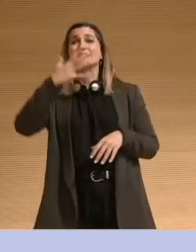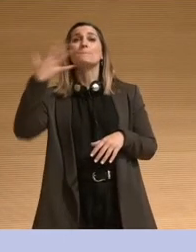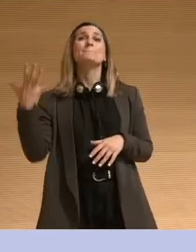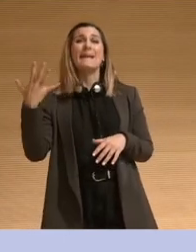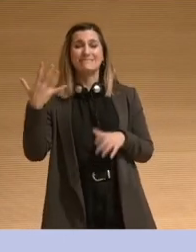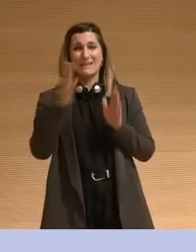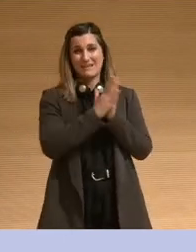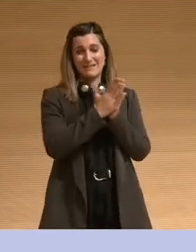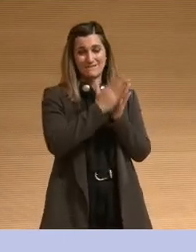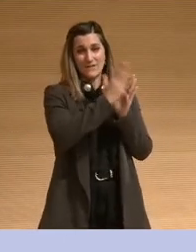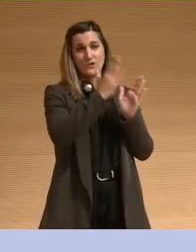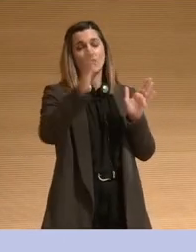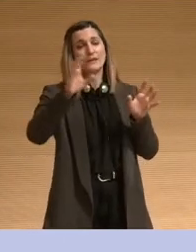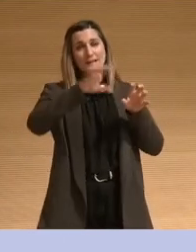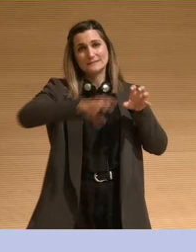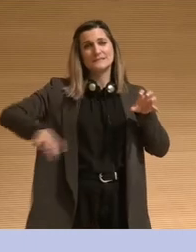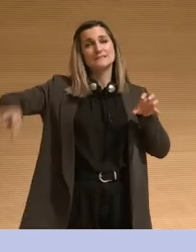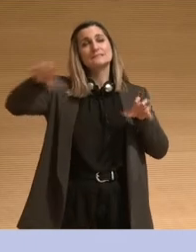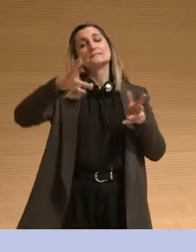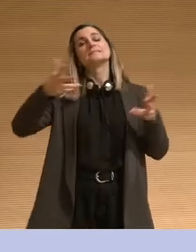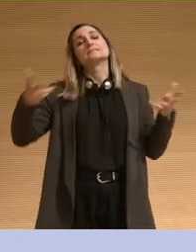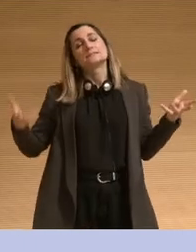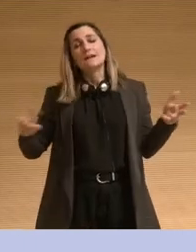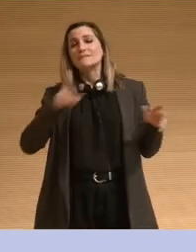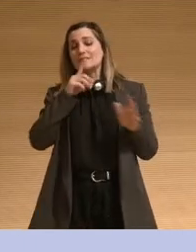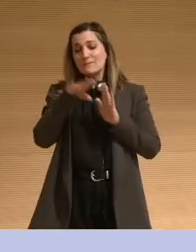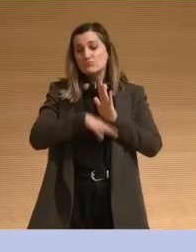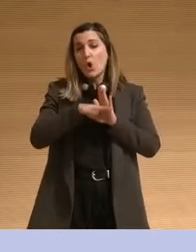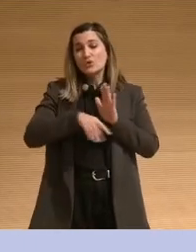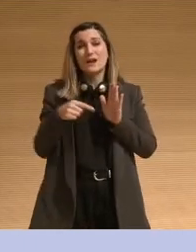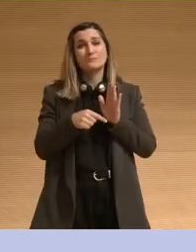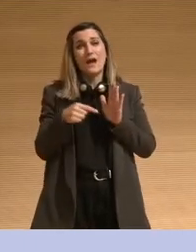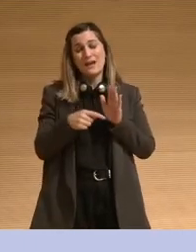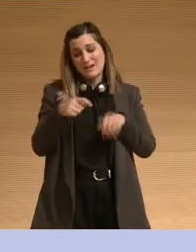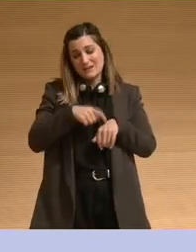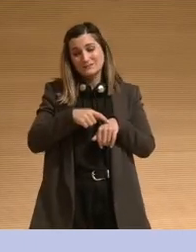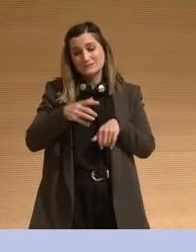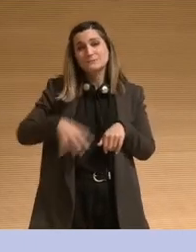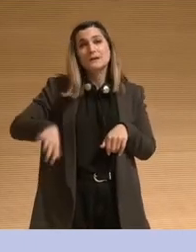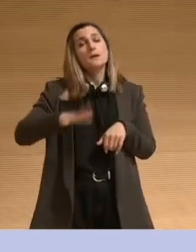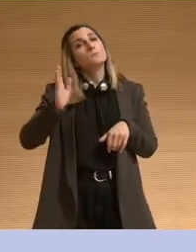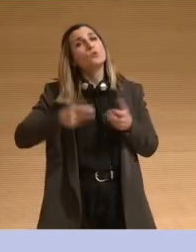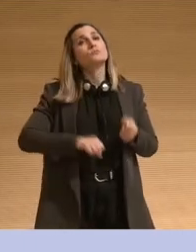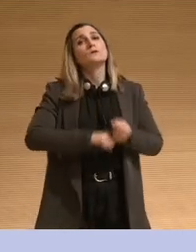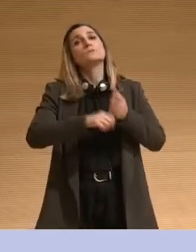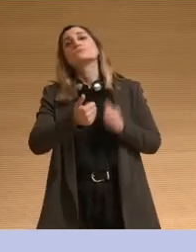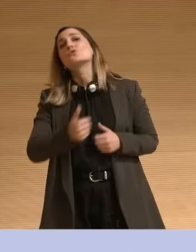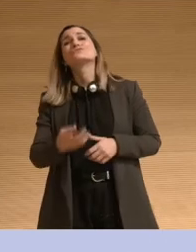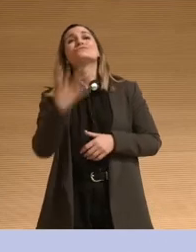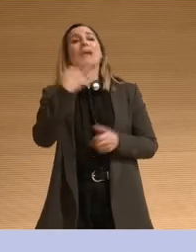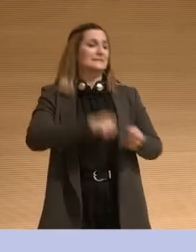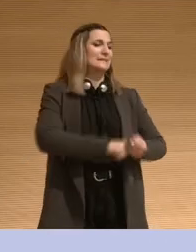βιβλιοθήκων. Δυστυχώς, με το παρόν πρόγραμμα που έχουμε στη διάθεσή μας μπορούμε να υποστηρίξουμε μόνο τις